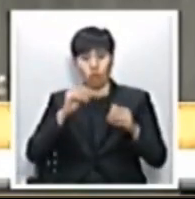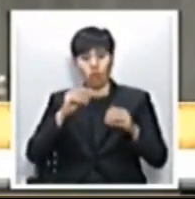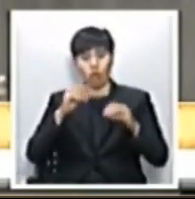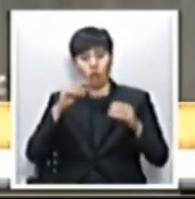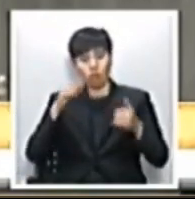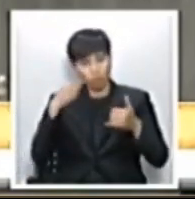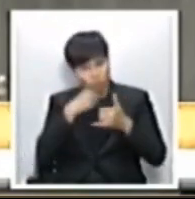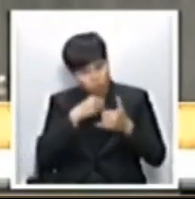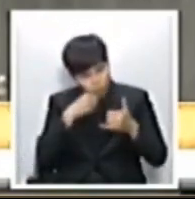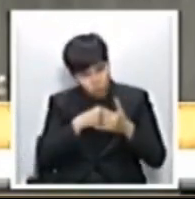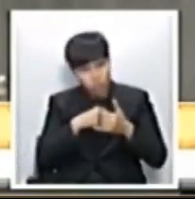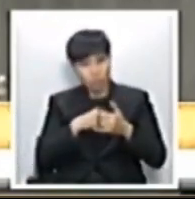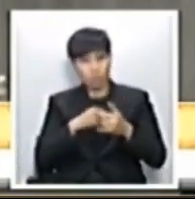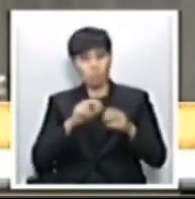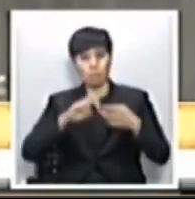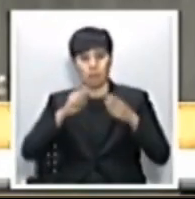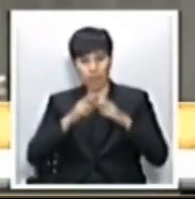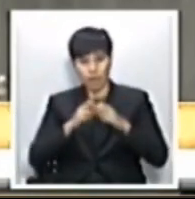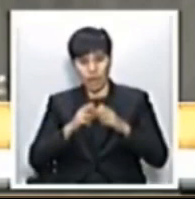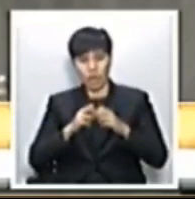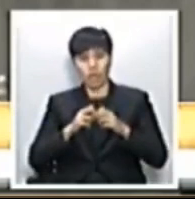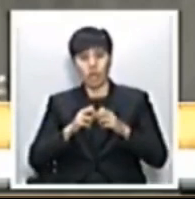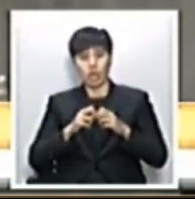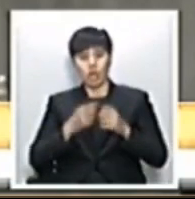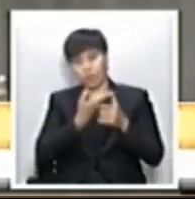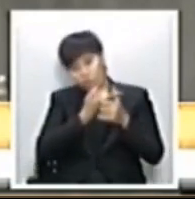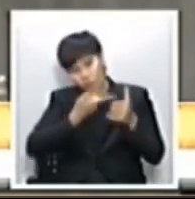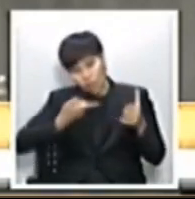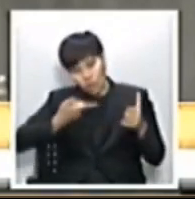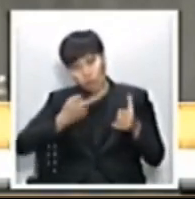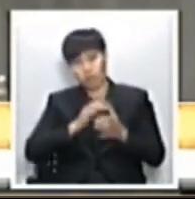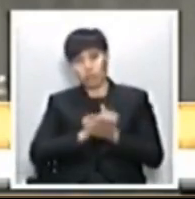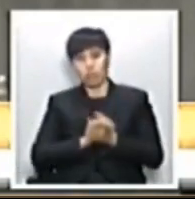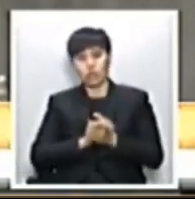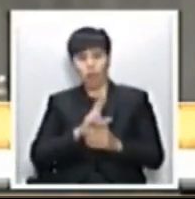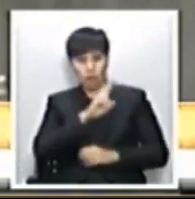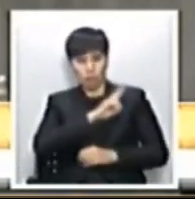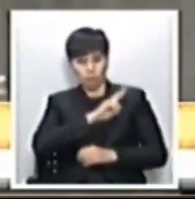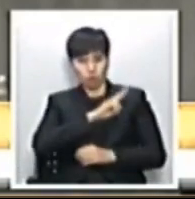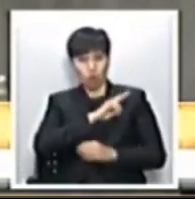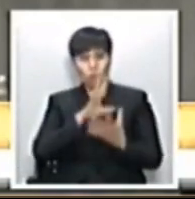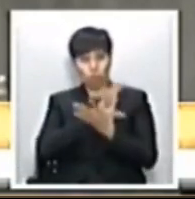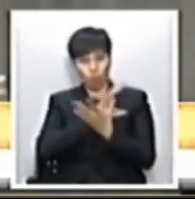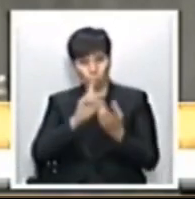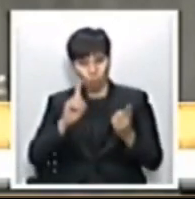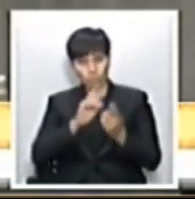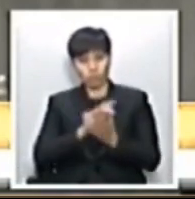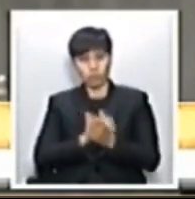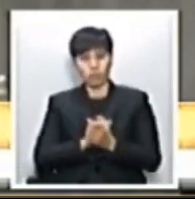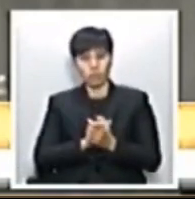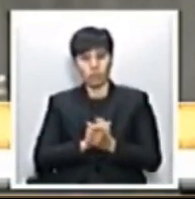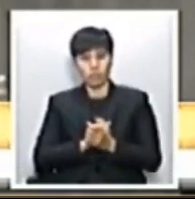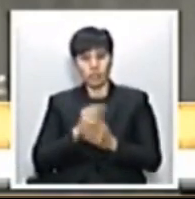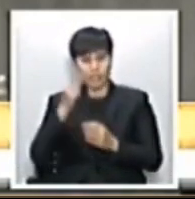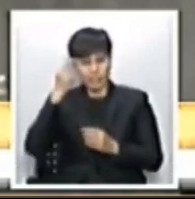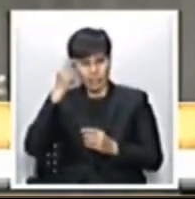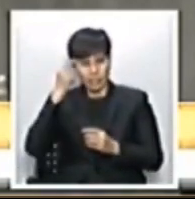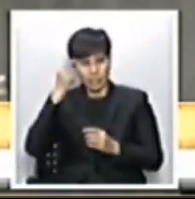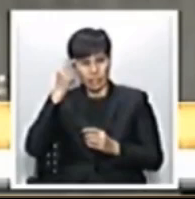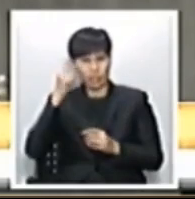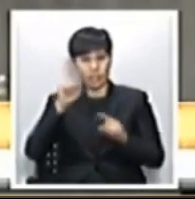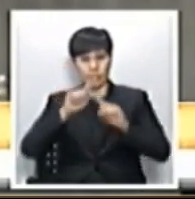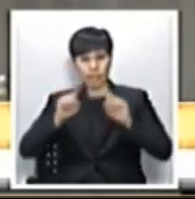งเป็นเหตุของอาชญากรรมมีความรับผิดชอบต่อสังคมมากขึ้นไม่ใช่คำนึงแต่เรตติ้งอย่